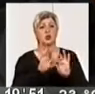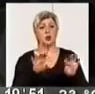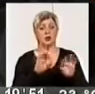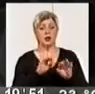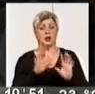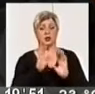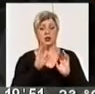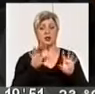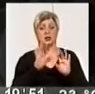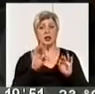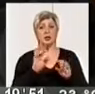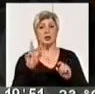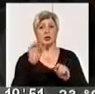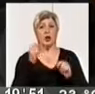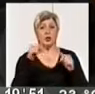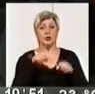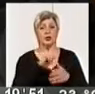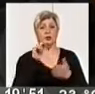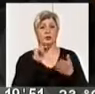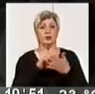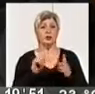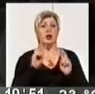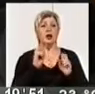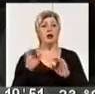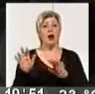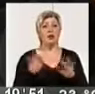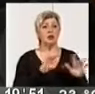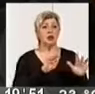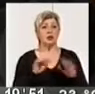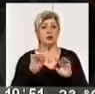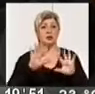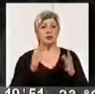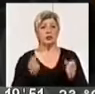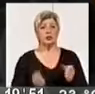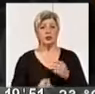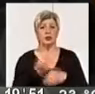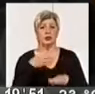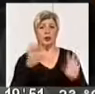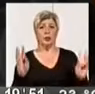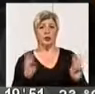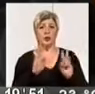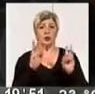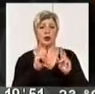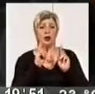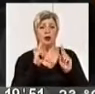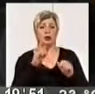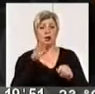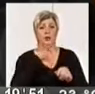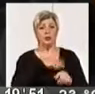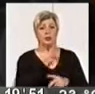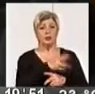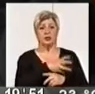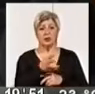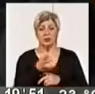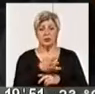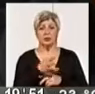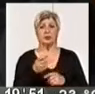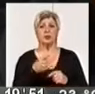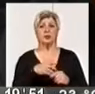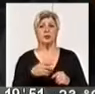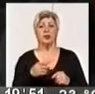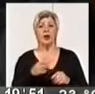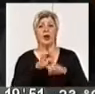тех вопросах, как действовать на случай возникновения пожара, как пользоваться первичными средствами пожаротушения. То